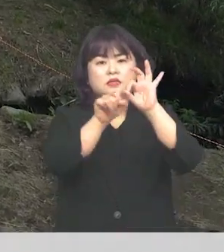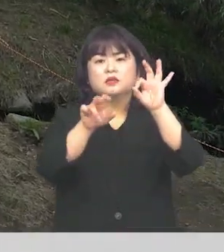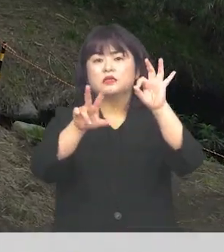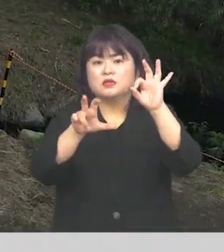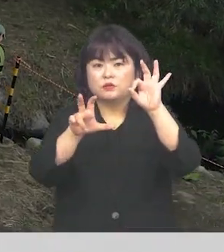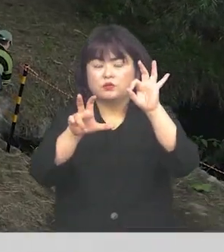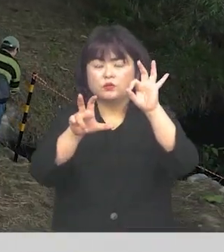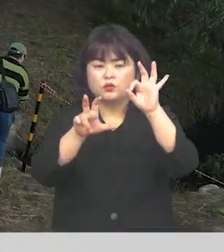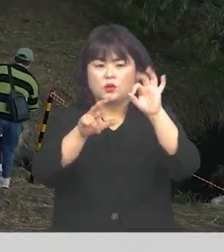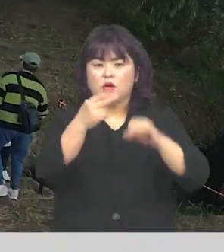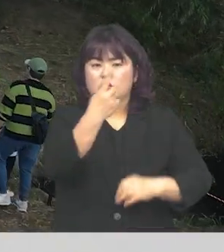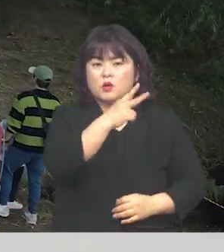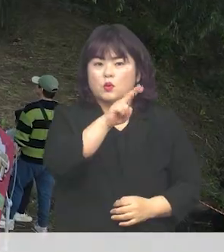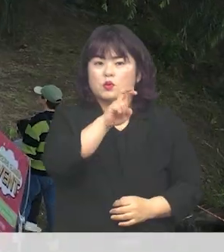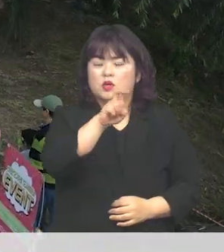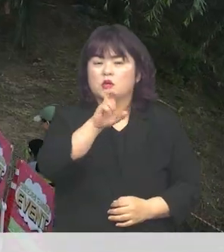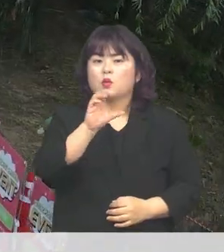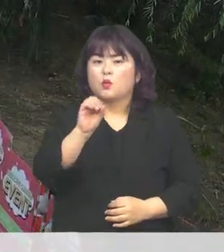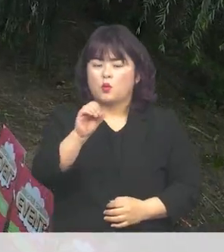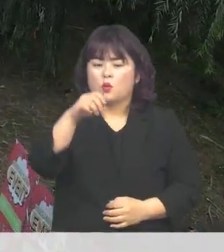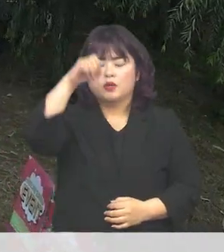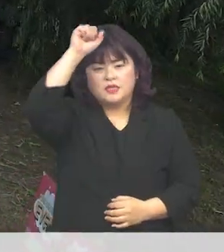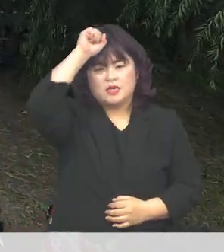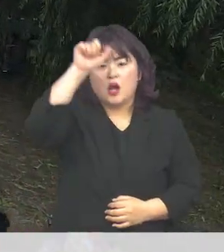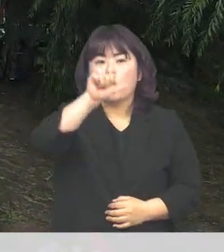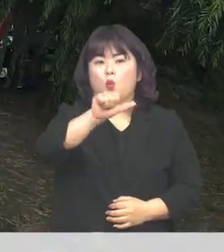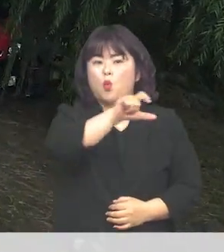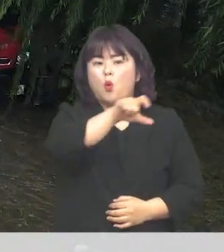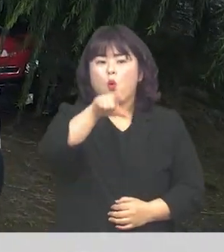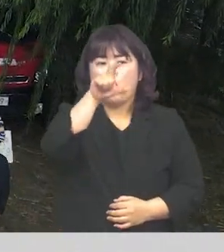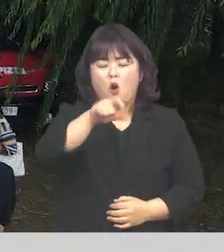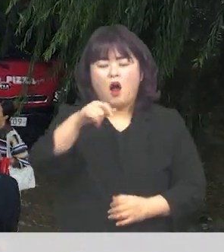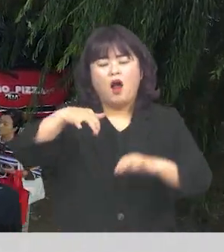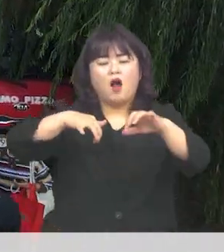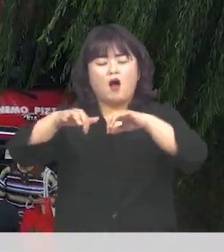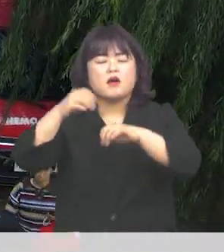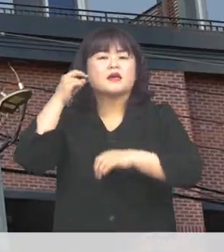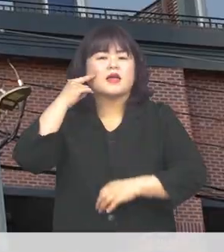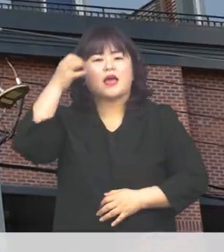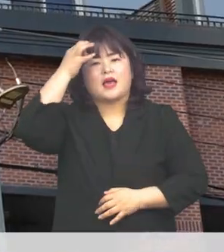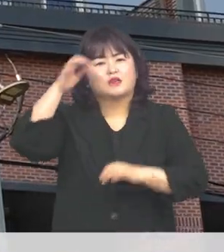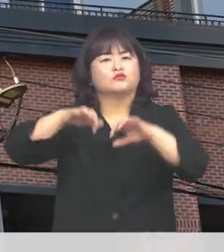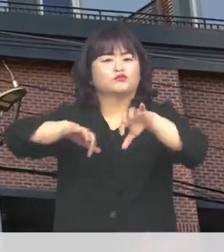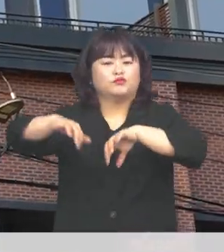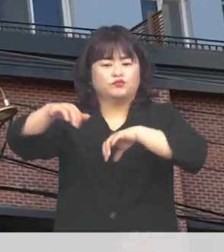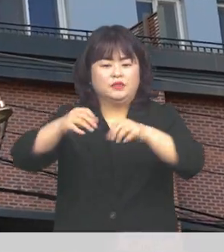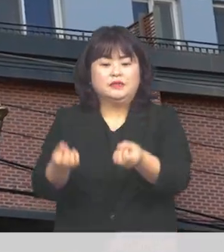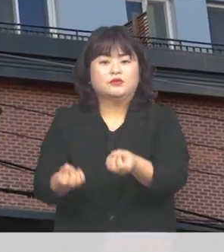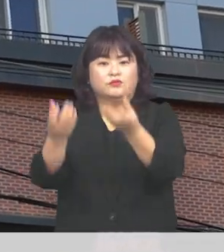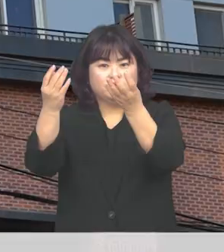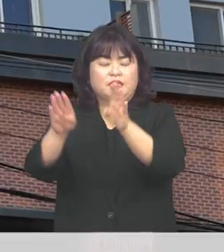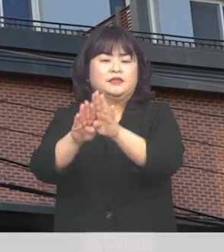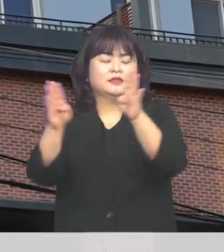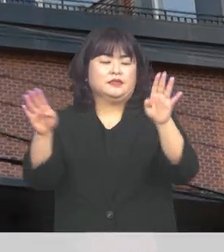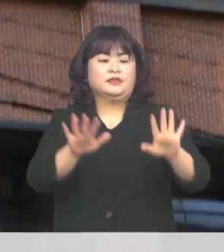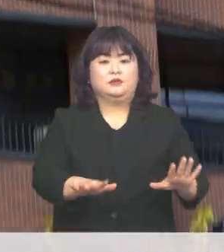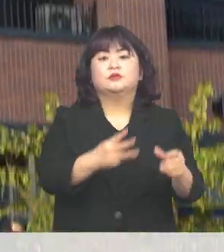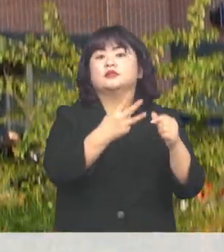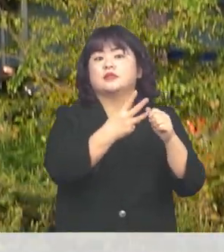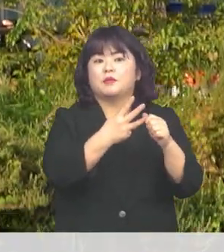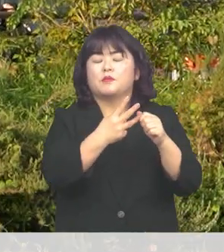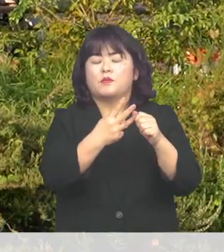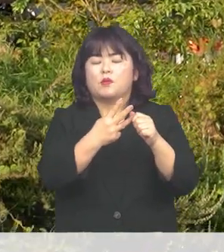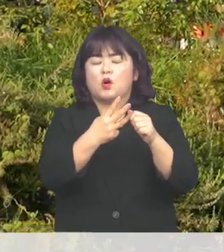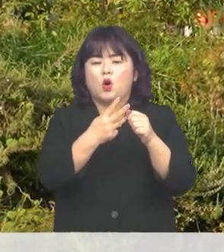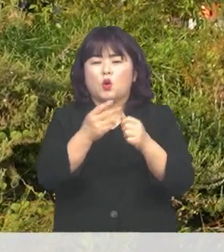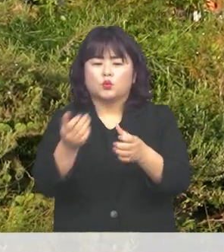용인특례시는 지난 25일 2025 신가로거리 도시재생 거리예술축제를 열었습니다. 올해로 세 번째를 맞은 이번